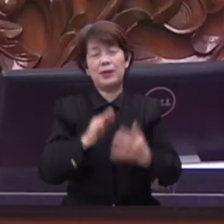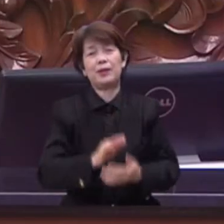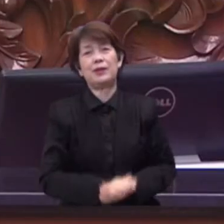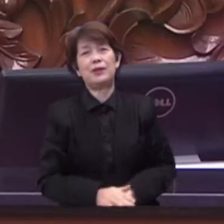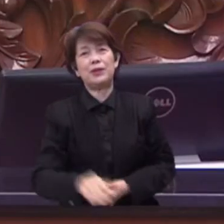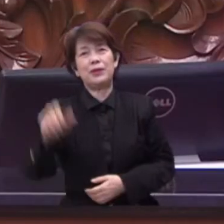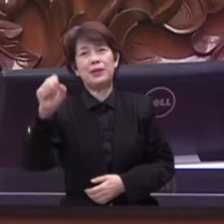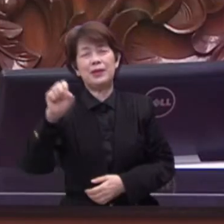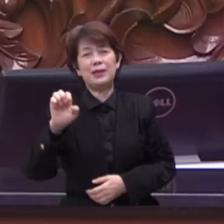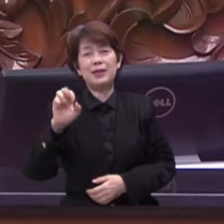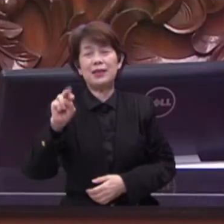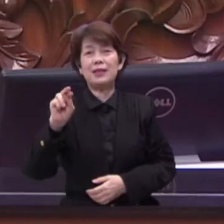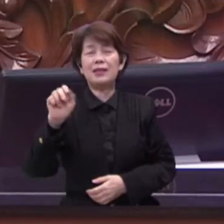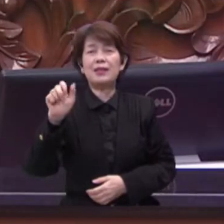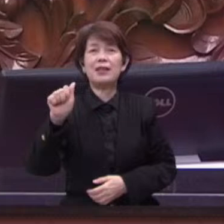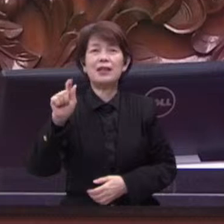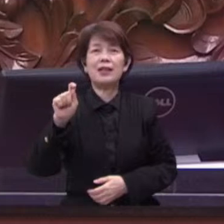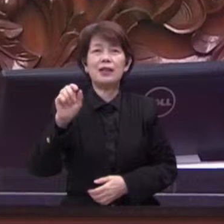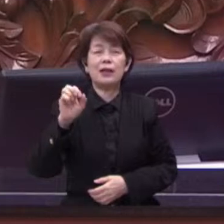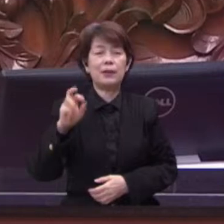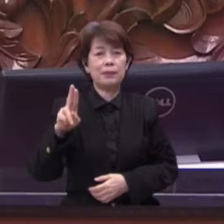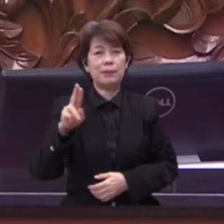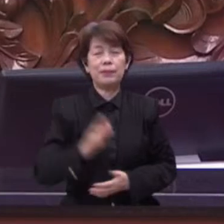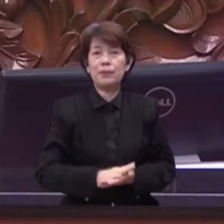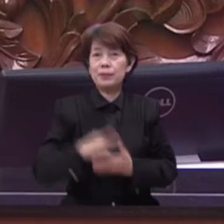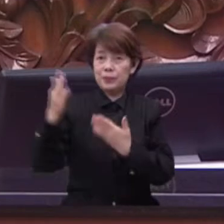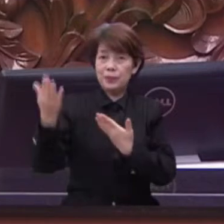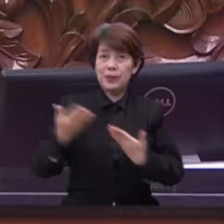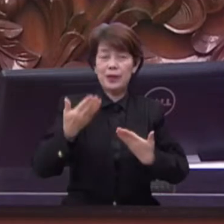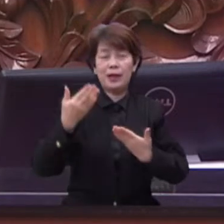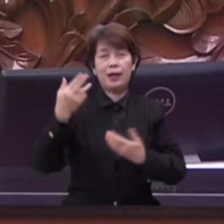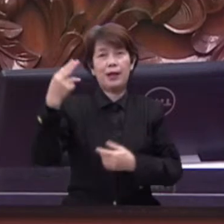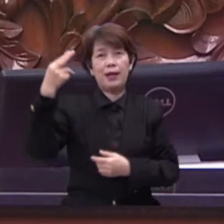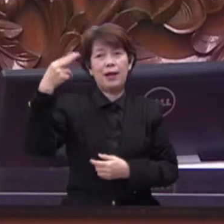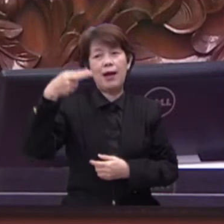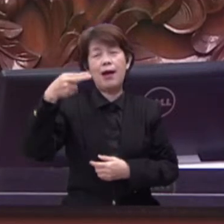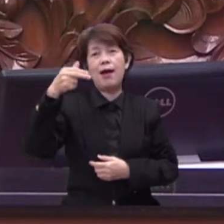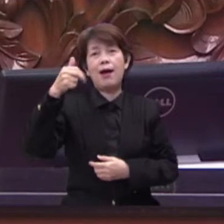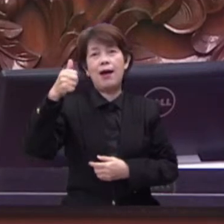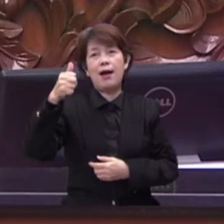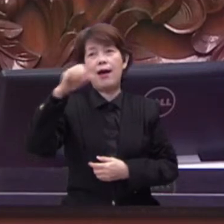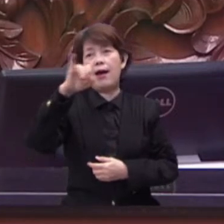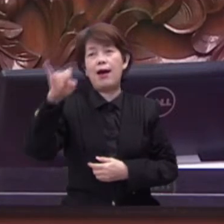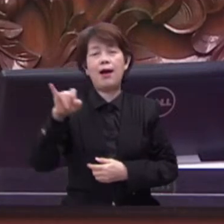sekarang saya ingin mengumpulkan Tuan Haji Abdul nasi Haji Idris